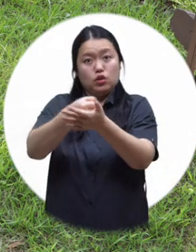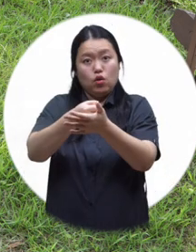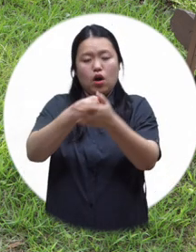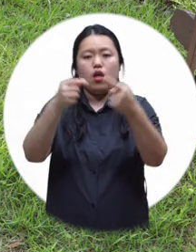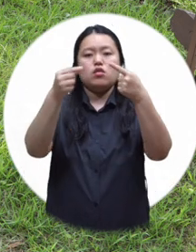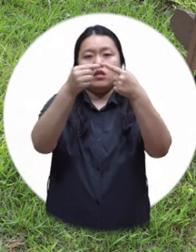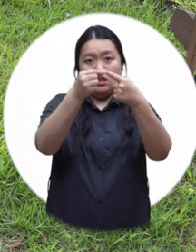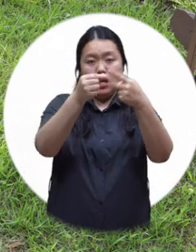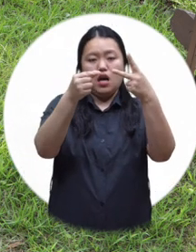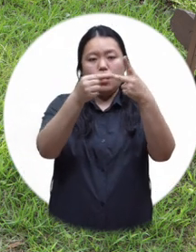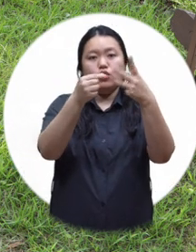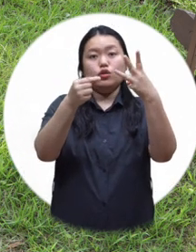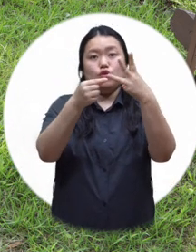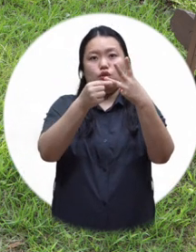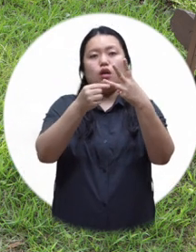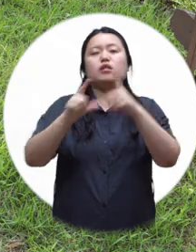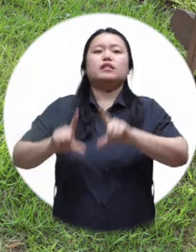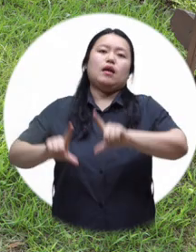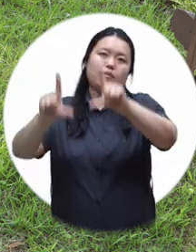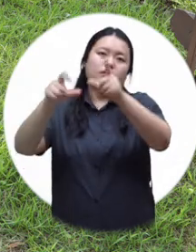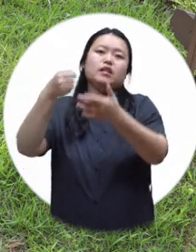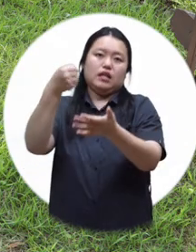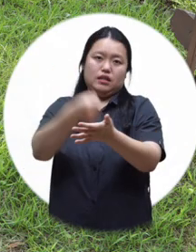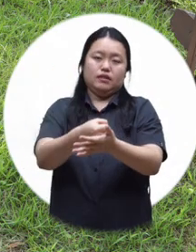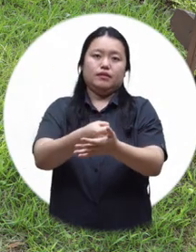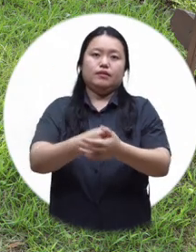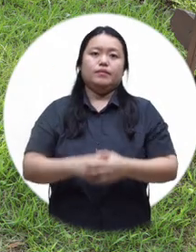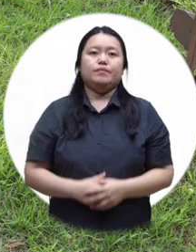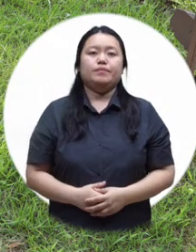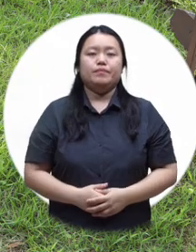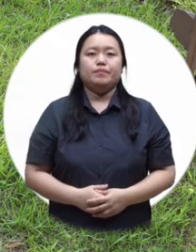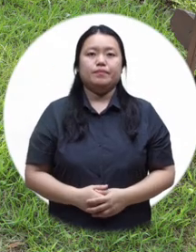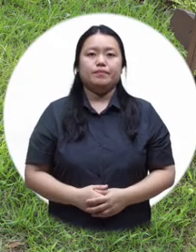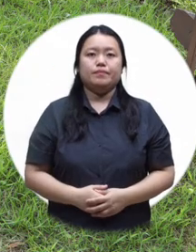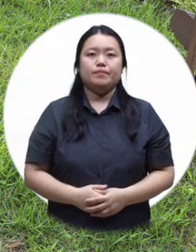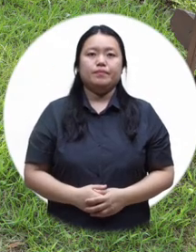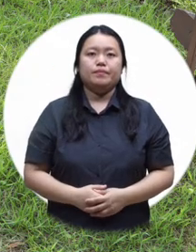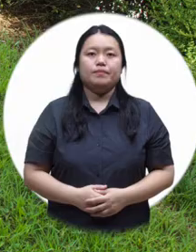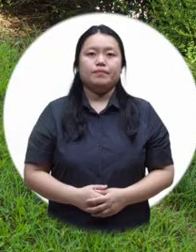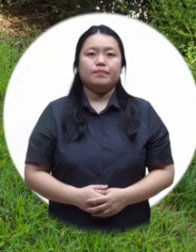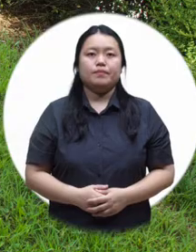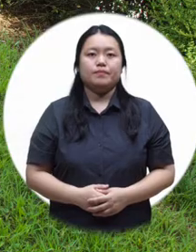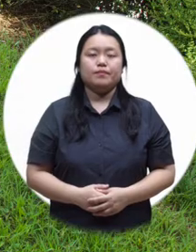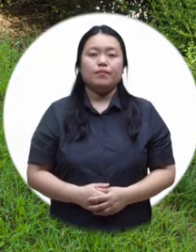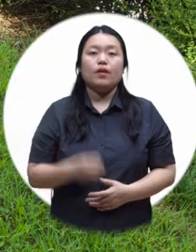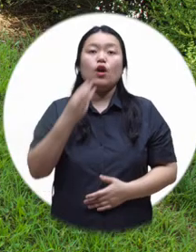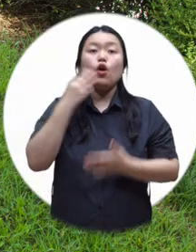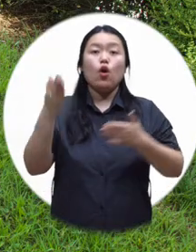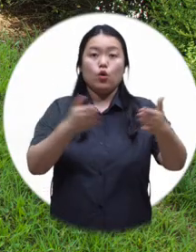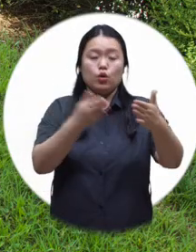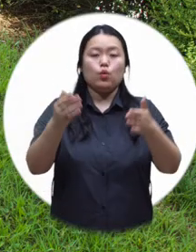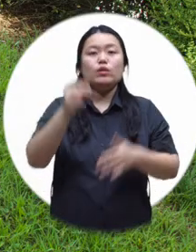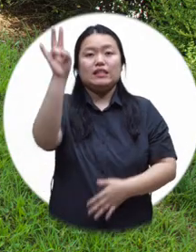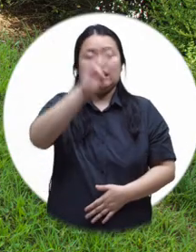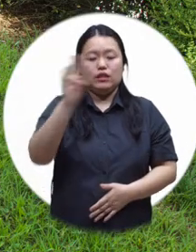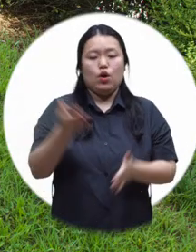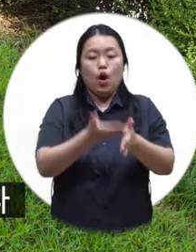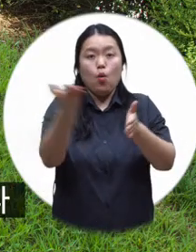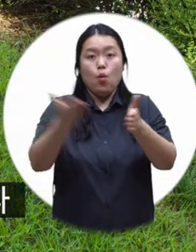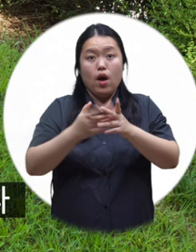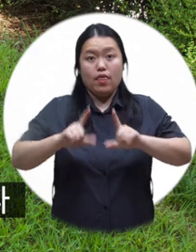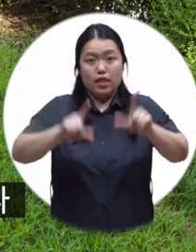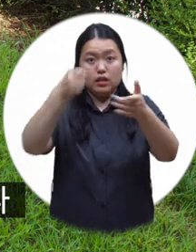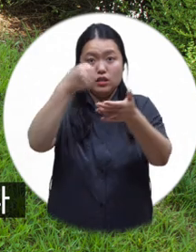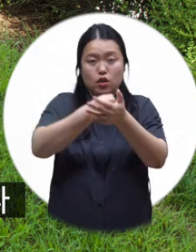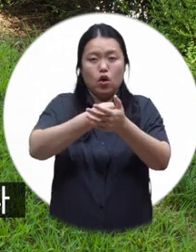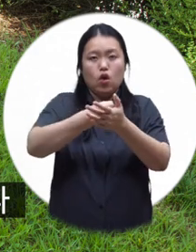희생자 추무의 날과 경기도민의 날에 이어 세 번째 지정 기념일인 건데요 경기도 시화호의 날 재정을 계기로